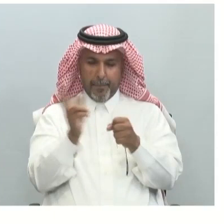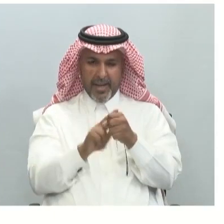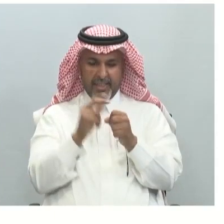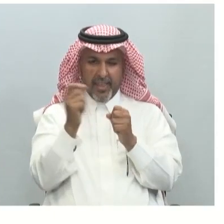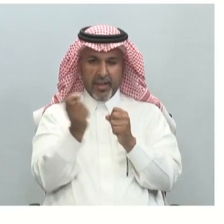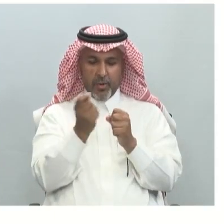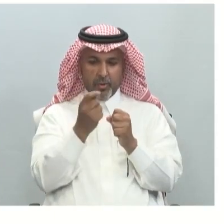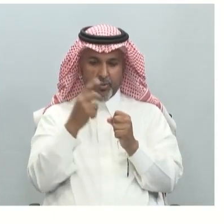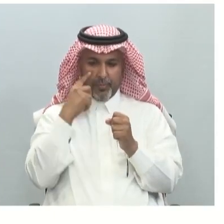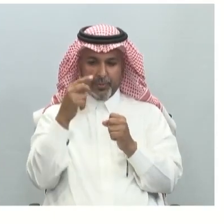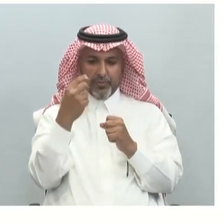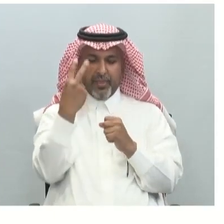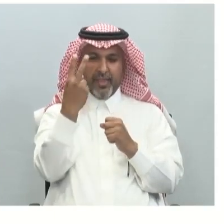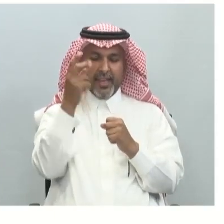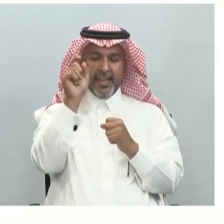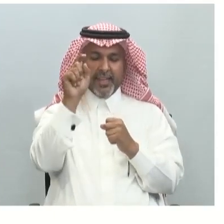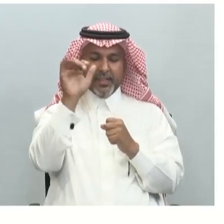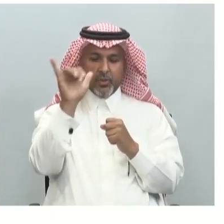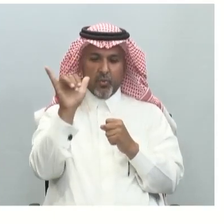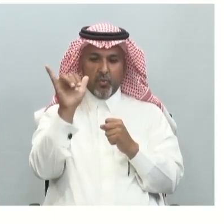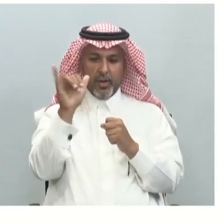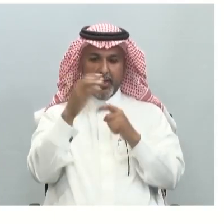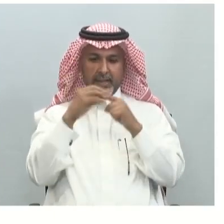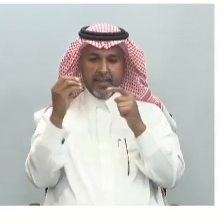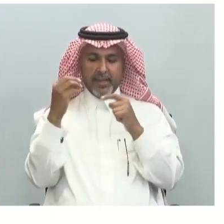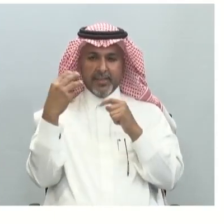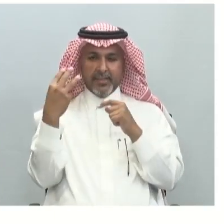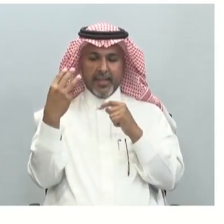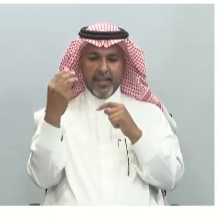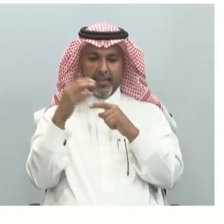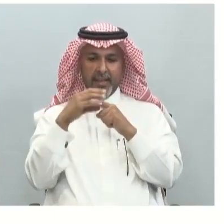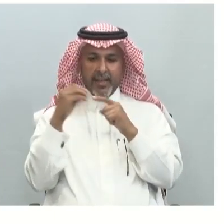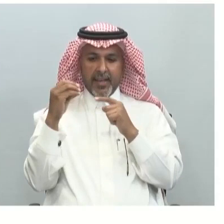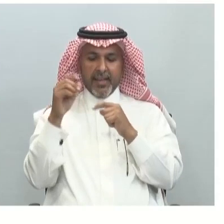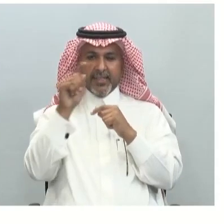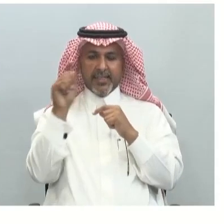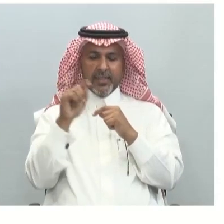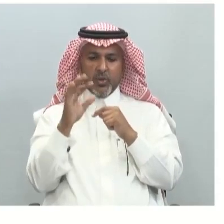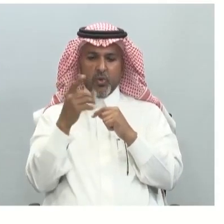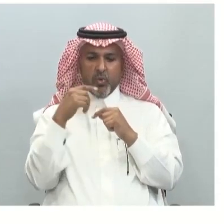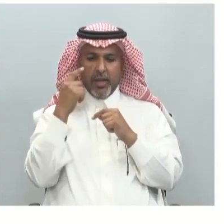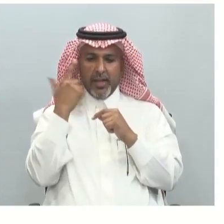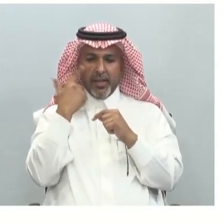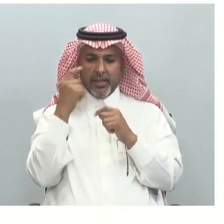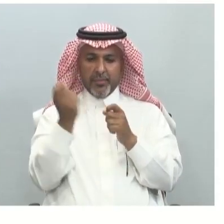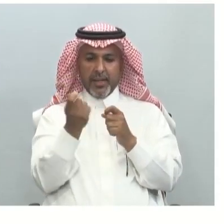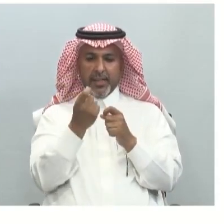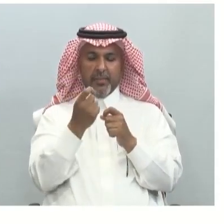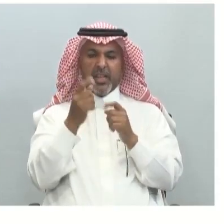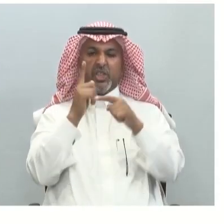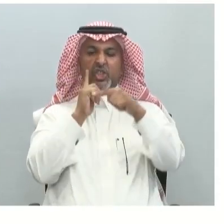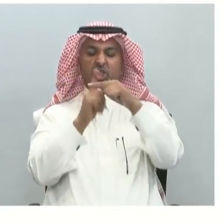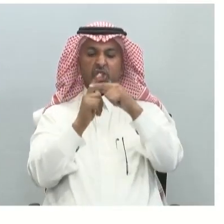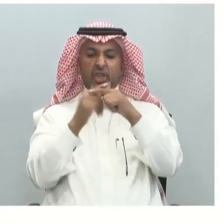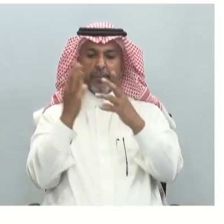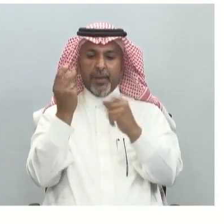ناقصا زد على صوره جمع ماذا نعني على صوره جمع ماذا نعني احسنتم طبعا انتم